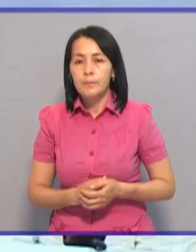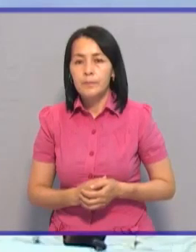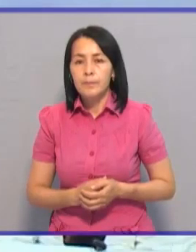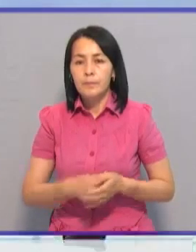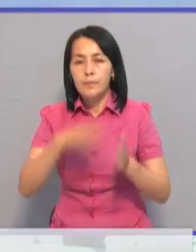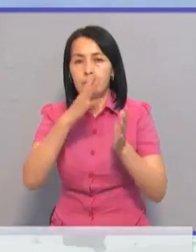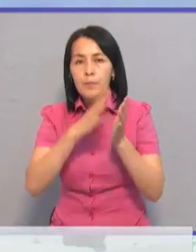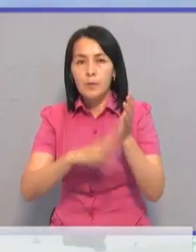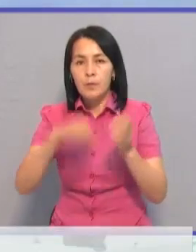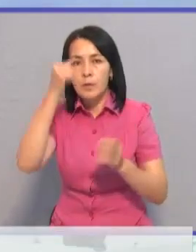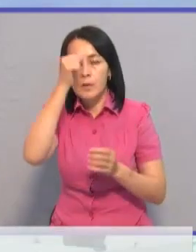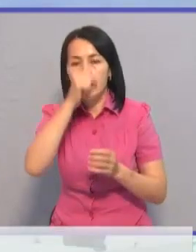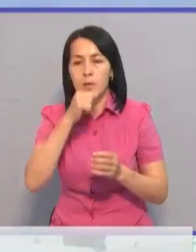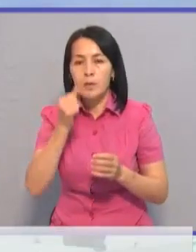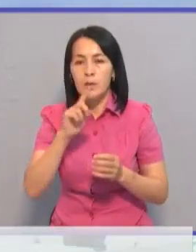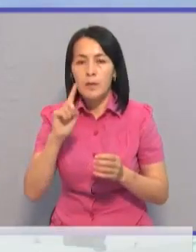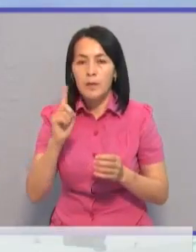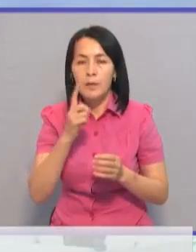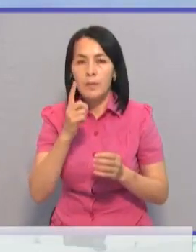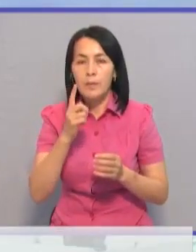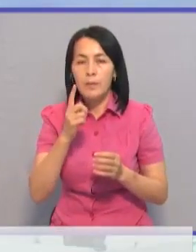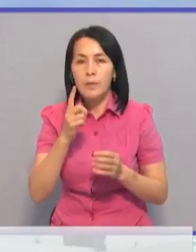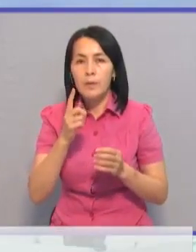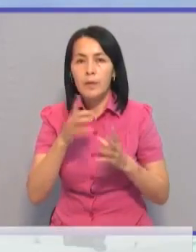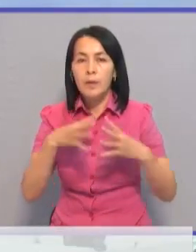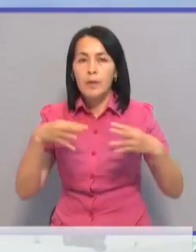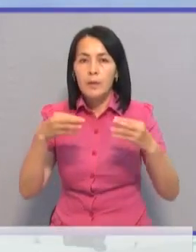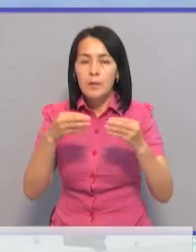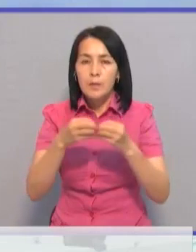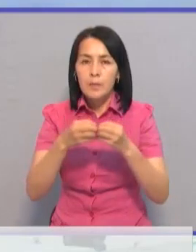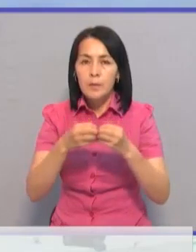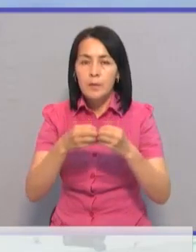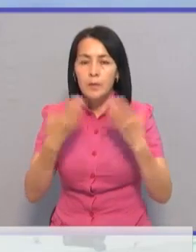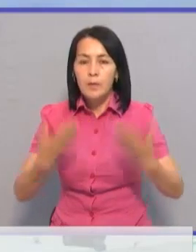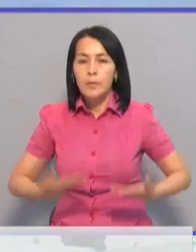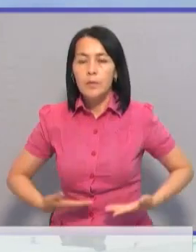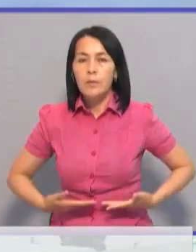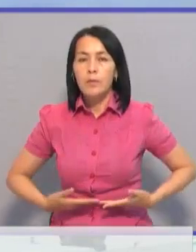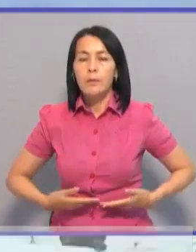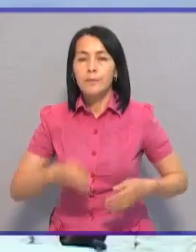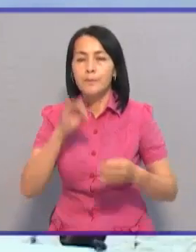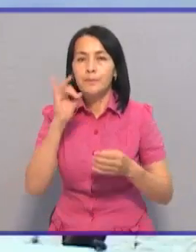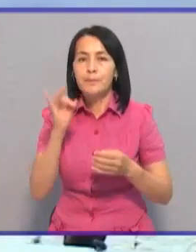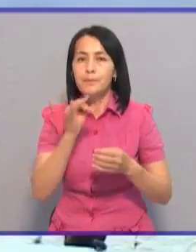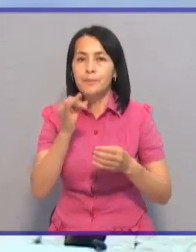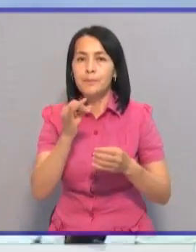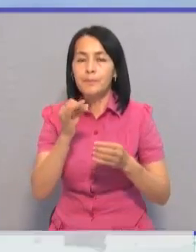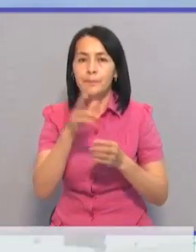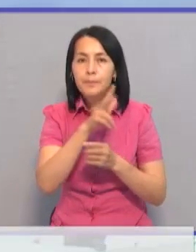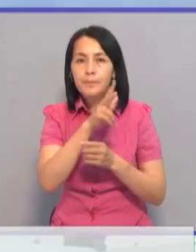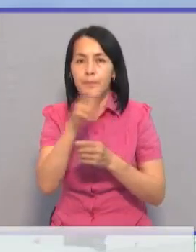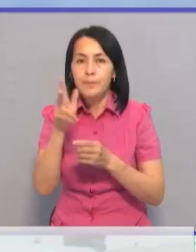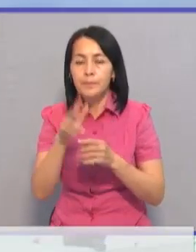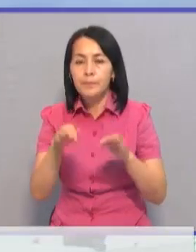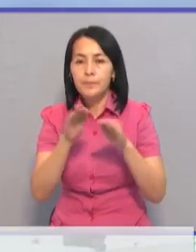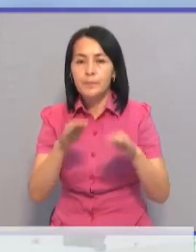90 жылдардағы бір семьяның басындағы болған оқиға бетпаққа көшіп барып, бала шағасымен